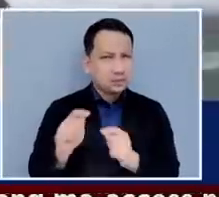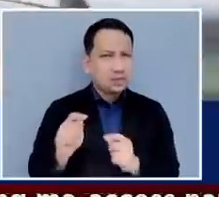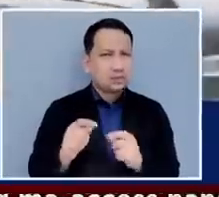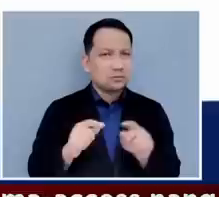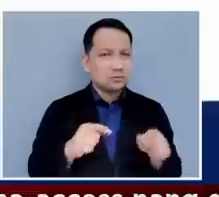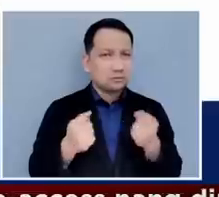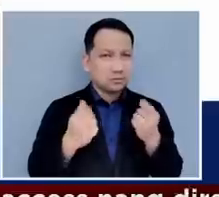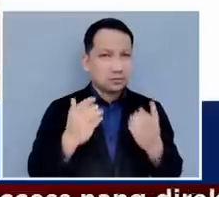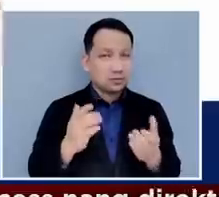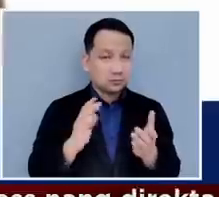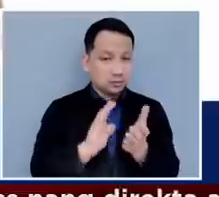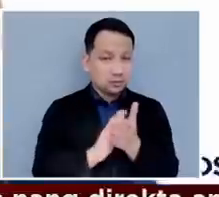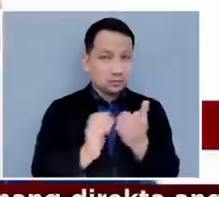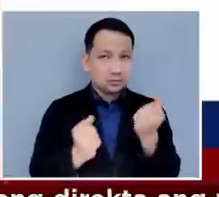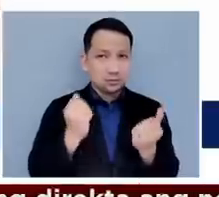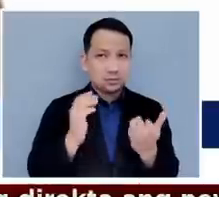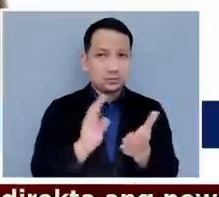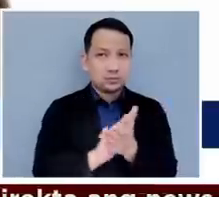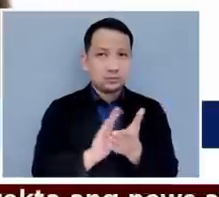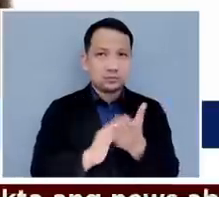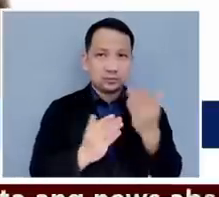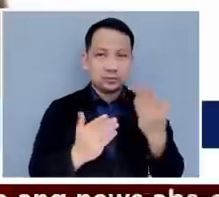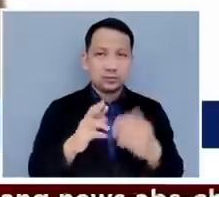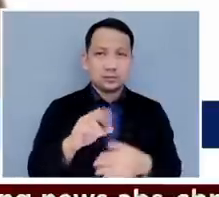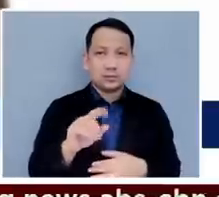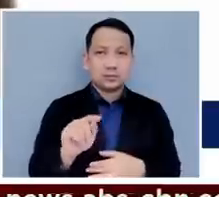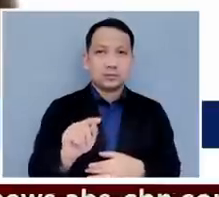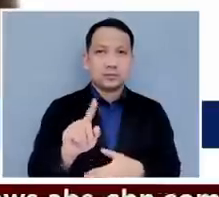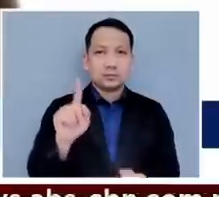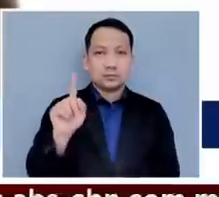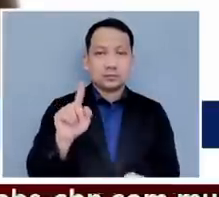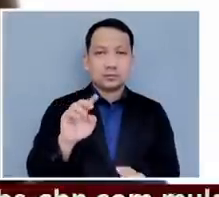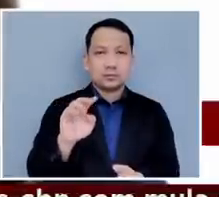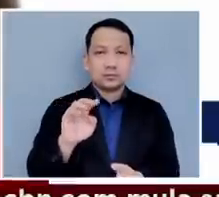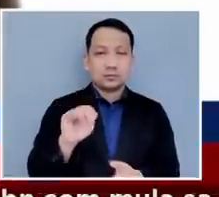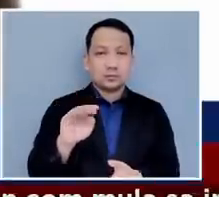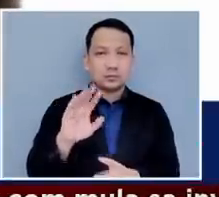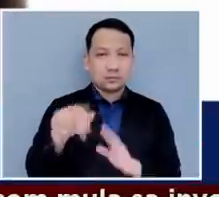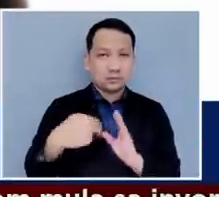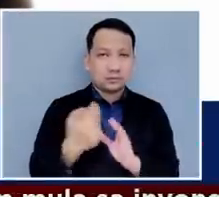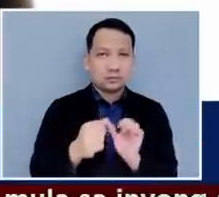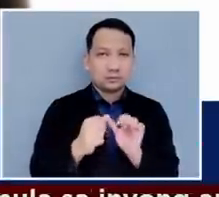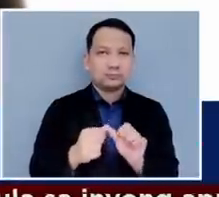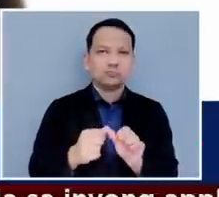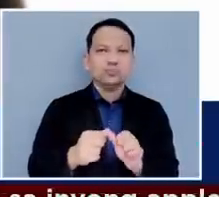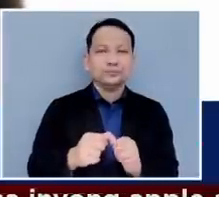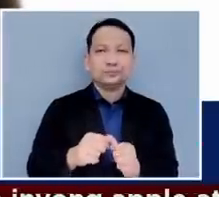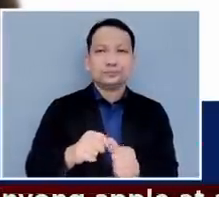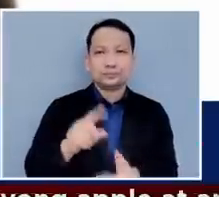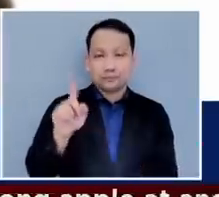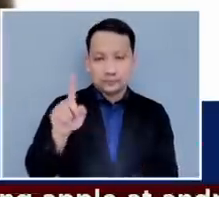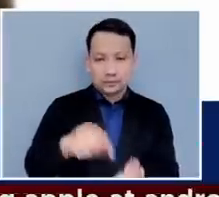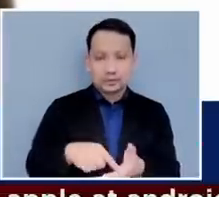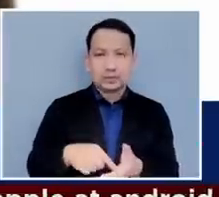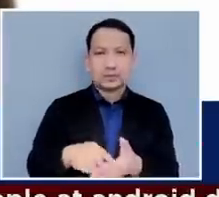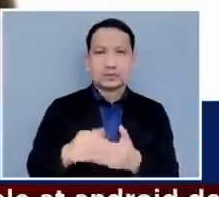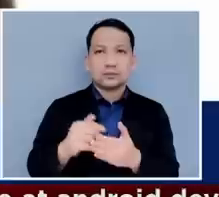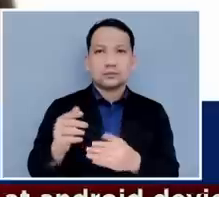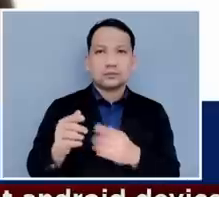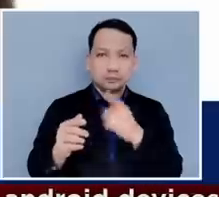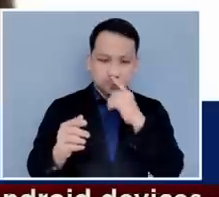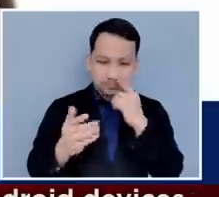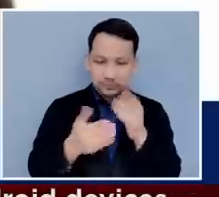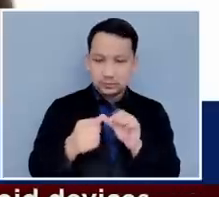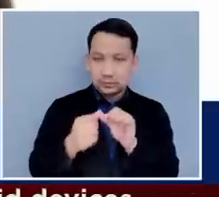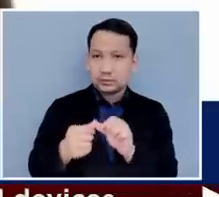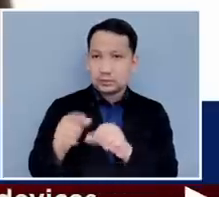driving school. Diba, ang rate po niya is for 15 hours, that's 1,000. Ang lambing po namin ng